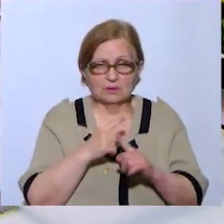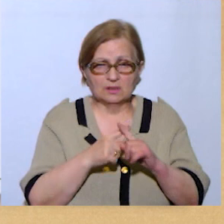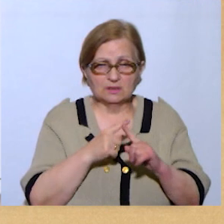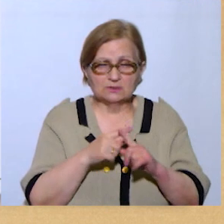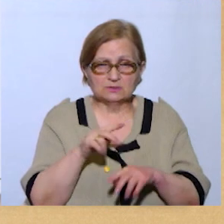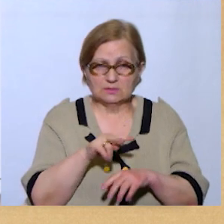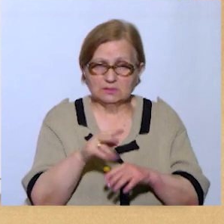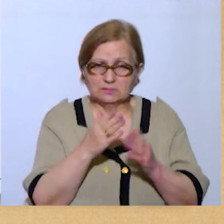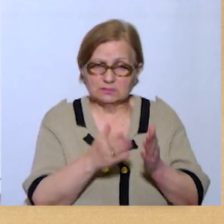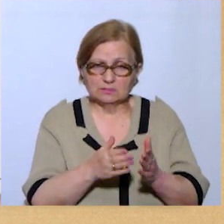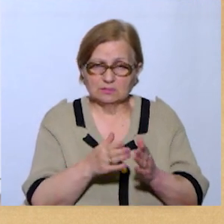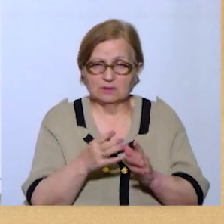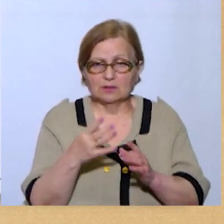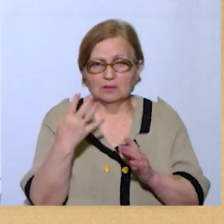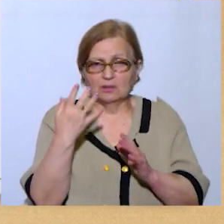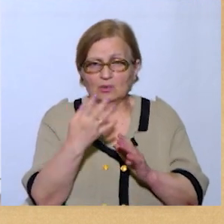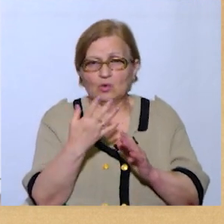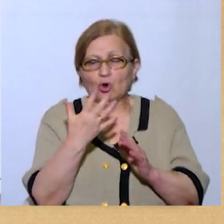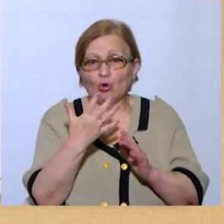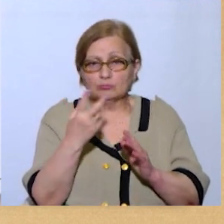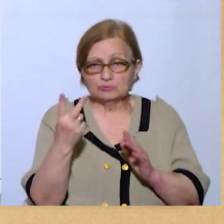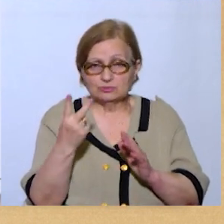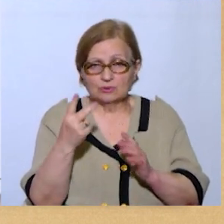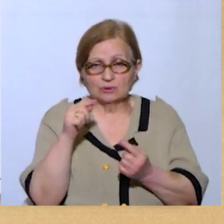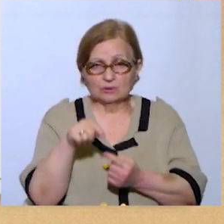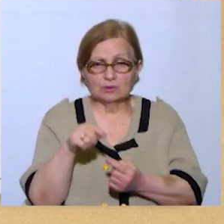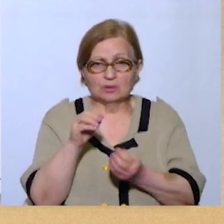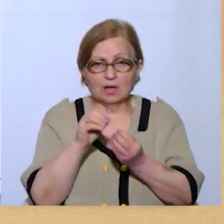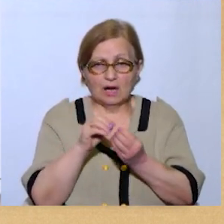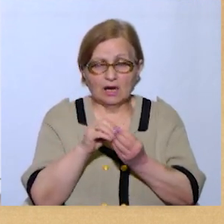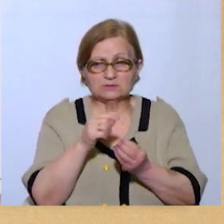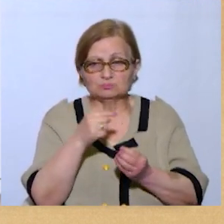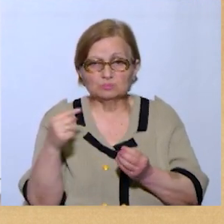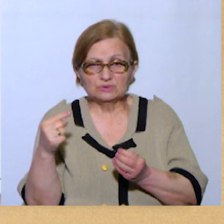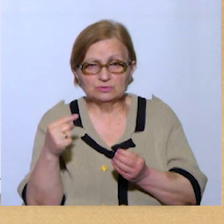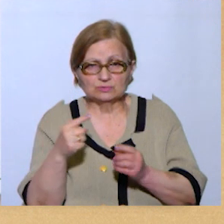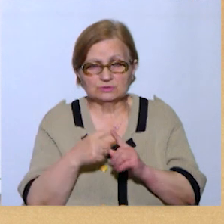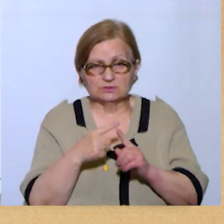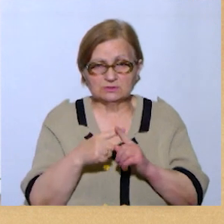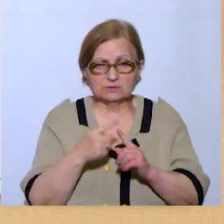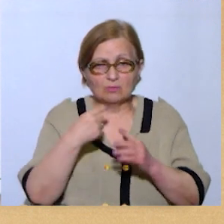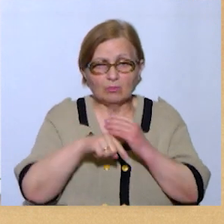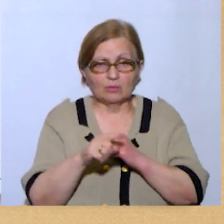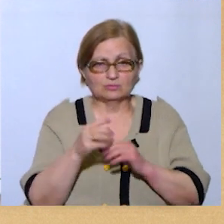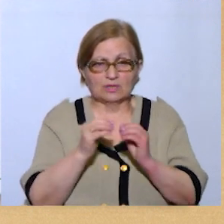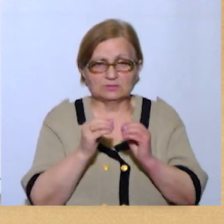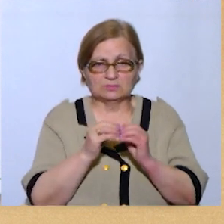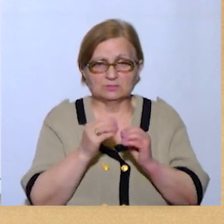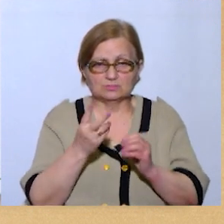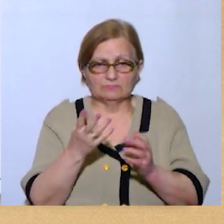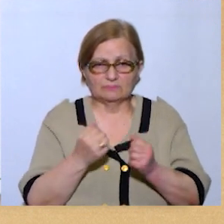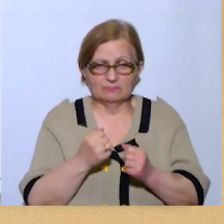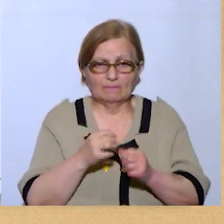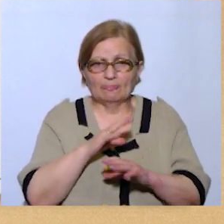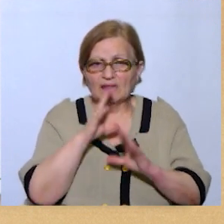ლიტრი და 52%-იანი შესაბამისად 10-X ლიტრი, რადგან ჯამში 10 ლიტრი უნდა გამოვიდეს და საბოლოოდ უნდა